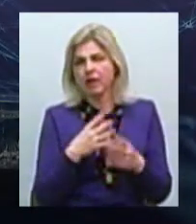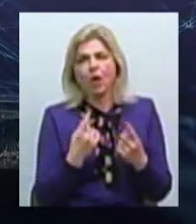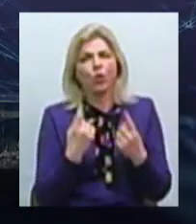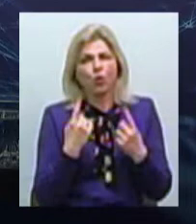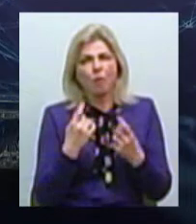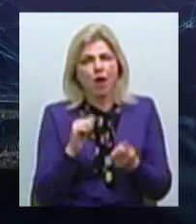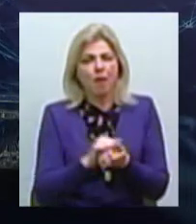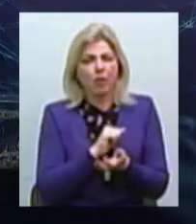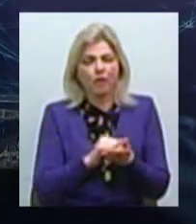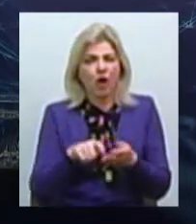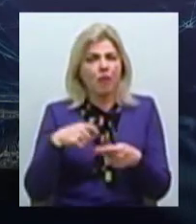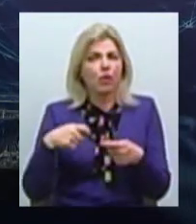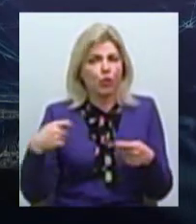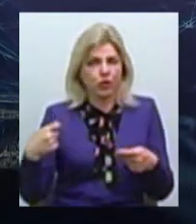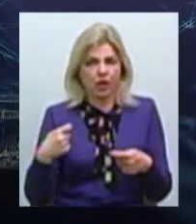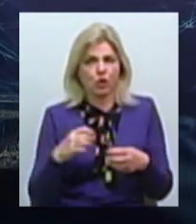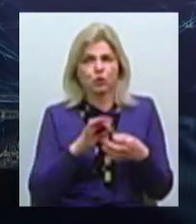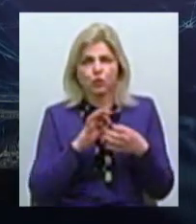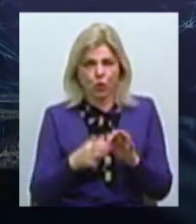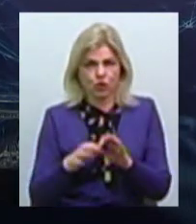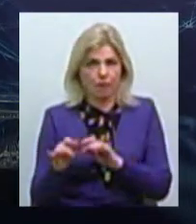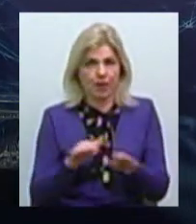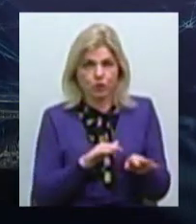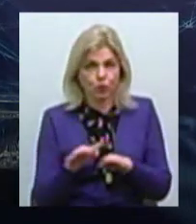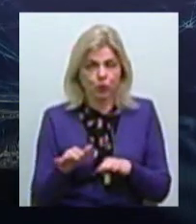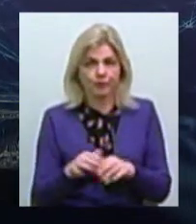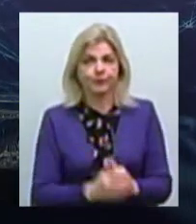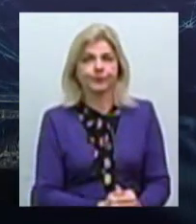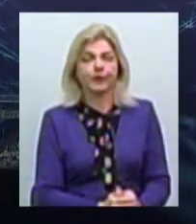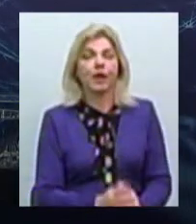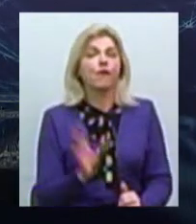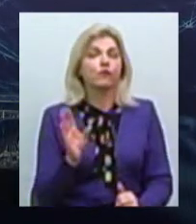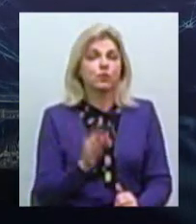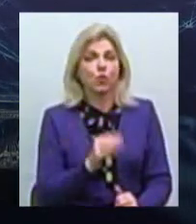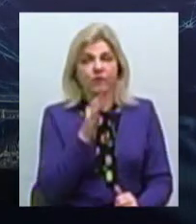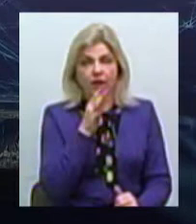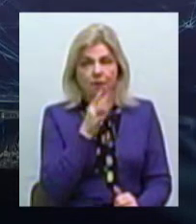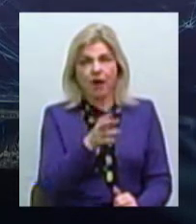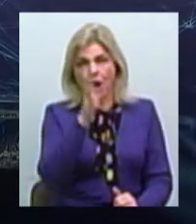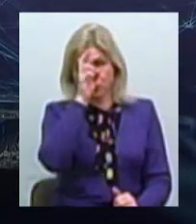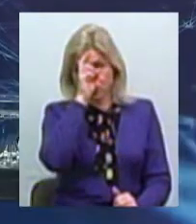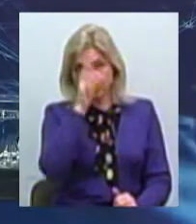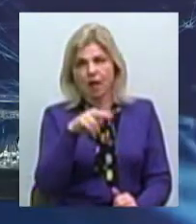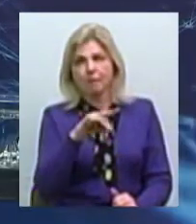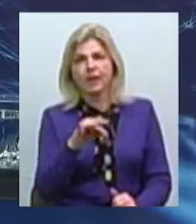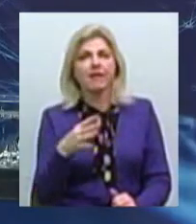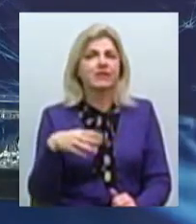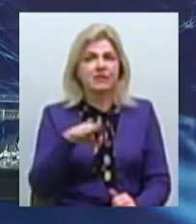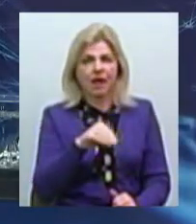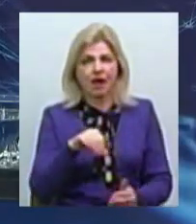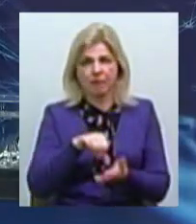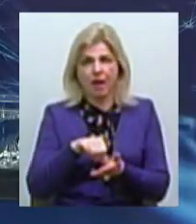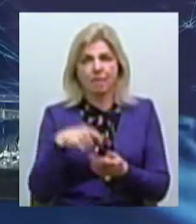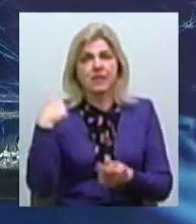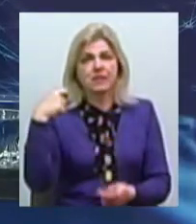бюрократические сложные зарегулированы и процедуры вот все время государство при всех президентов при всех